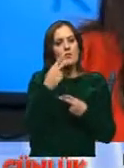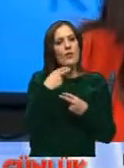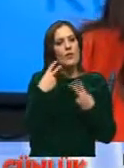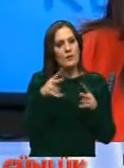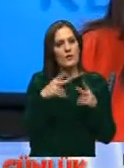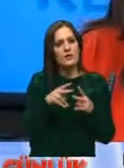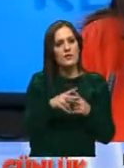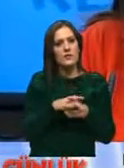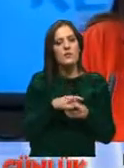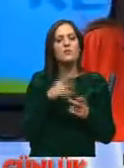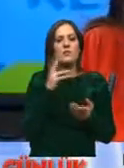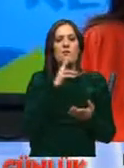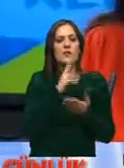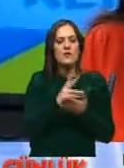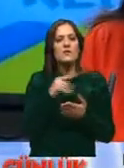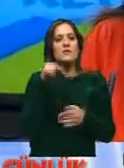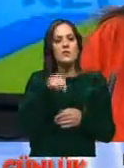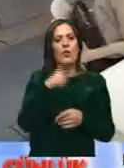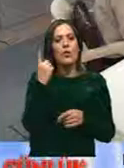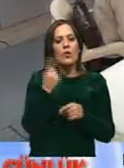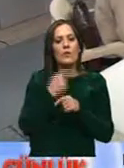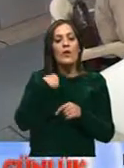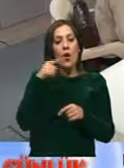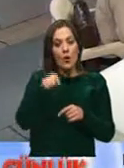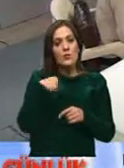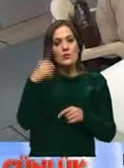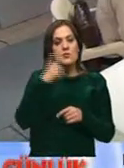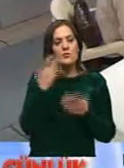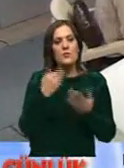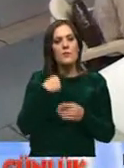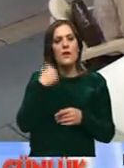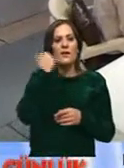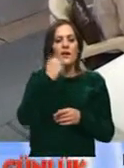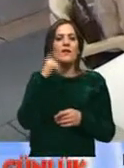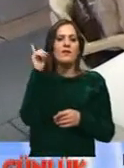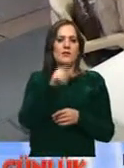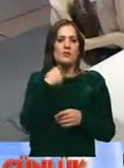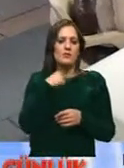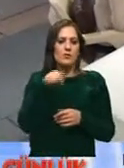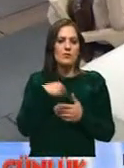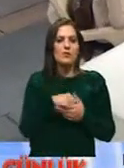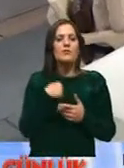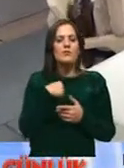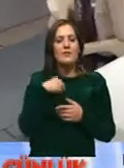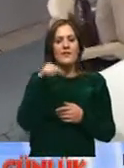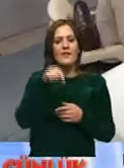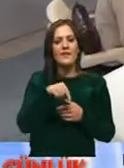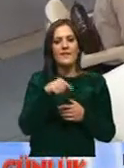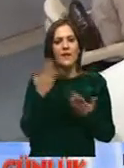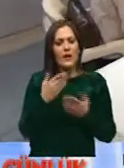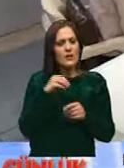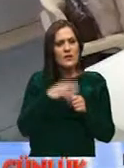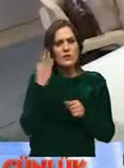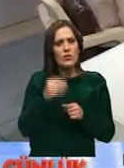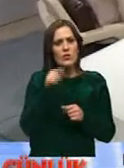söyleyebilir. Öyle mi? Kesinlikle. Yani o öyle mi sorusu bile aslında çok şey kalıyor. Ben yalandan ama tiyatroculuk var bende. Aa,